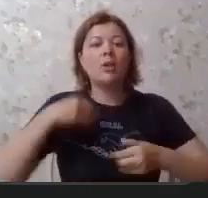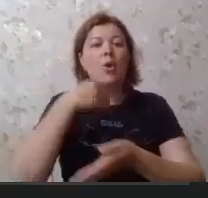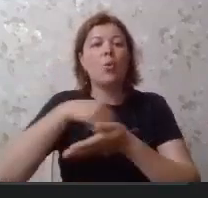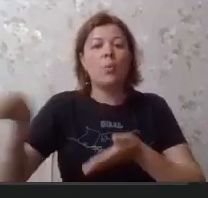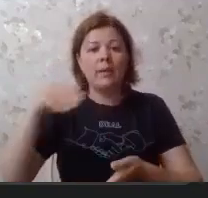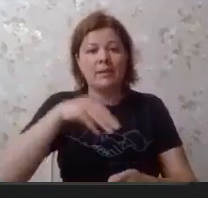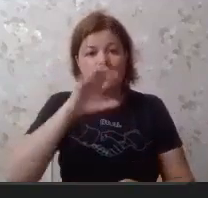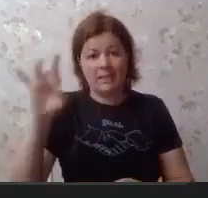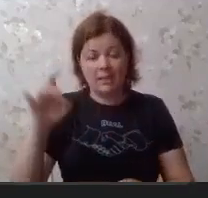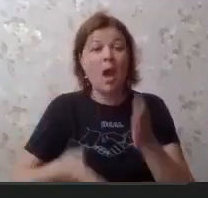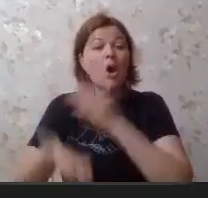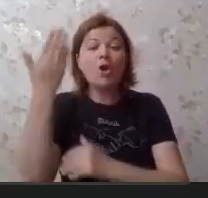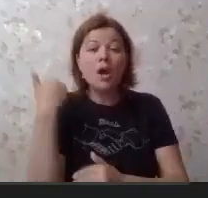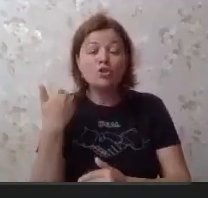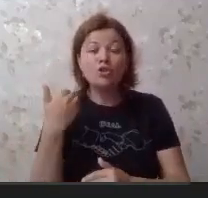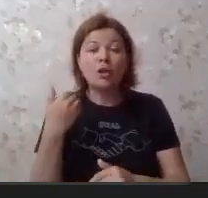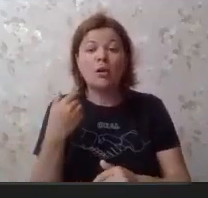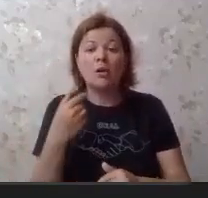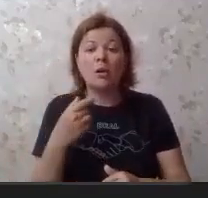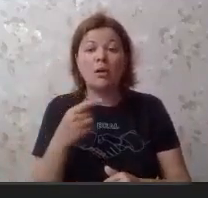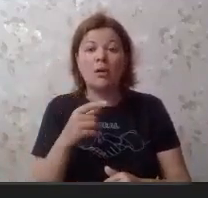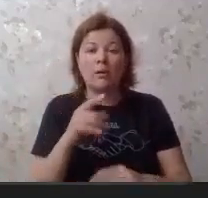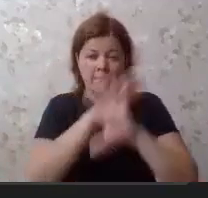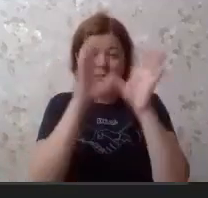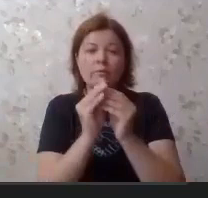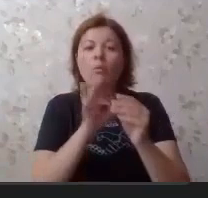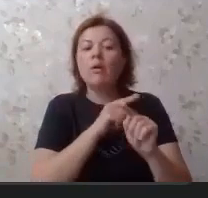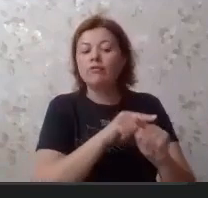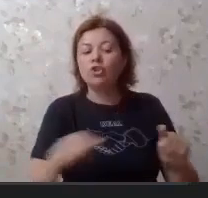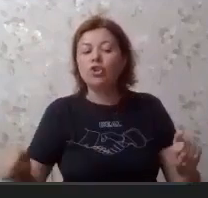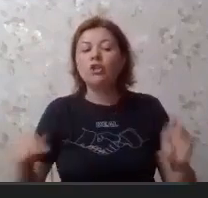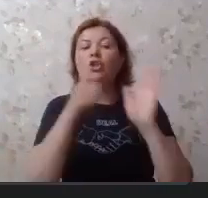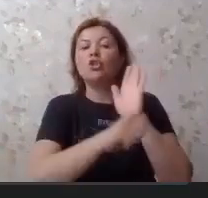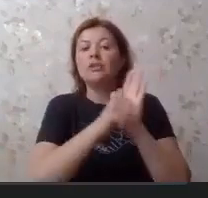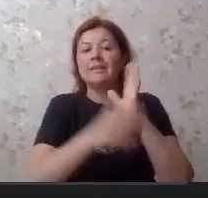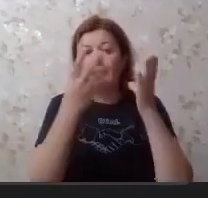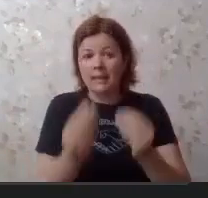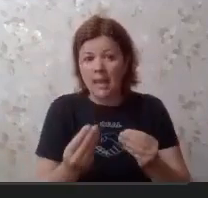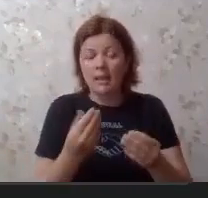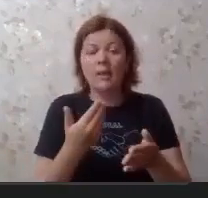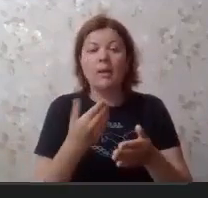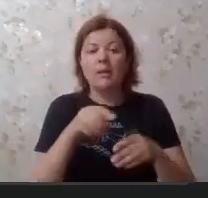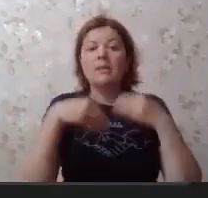ТСР. Раньше это 60 дней, то есть как бы 60, 30 дней на то, чтобы